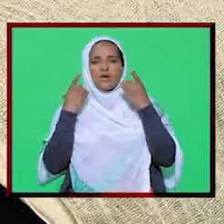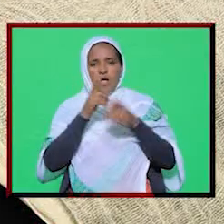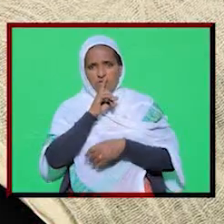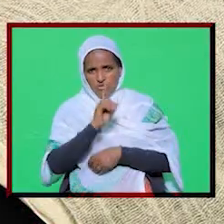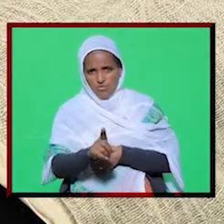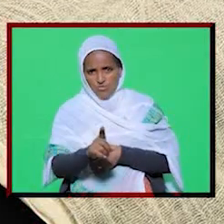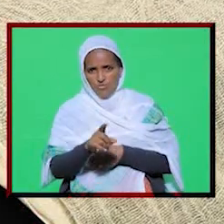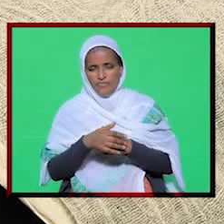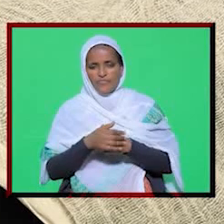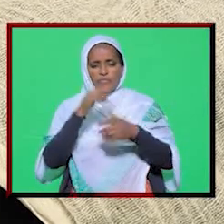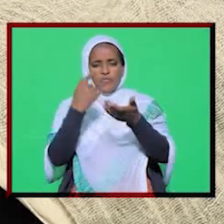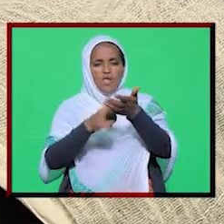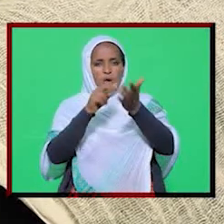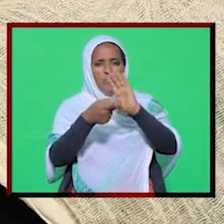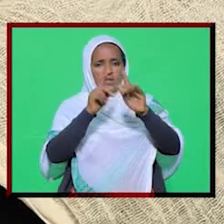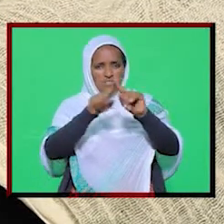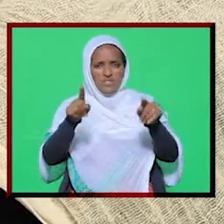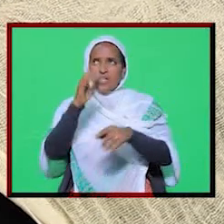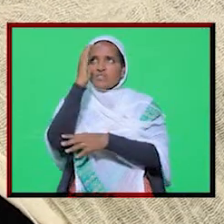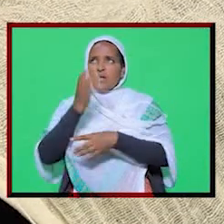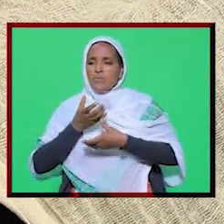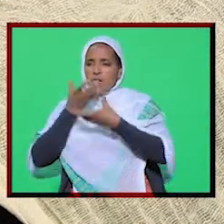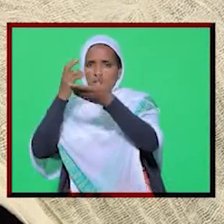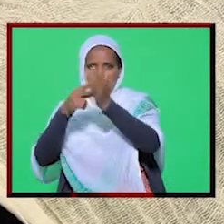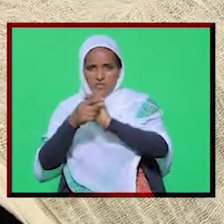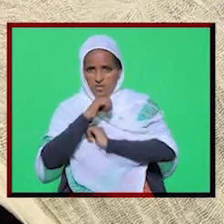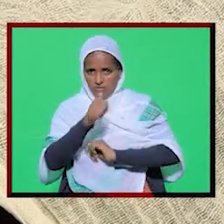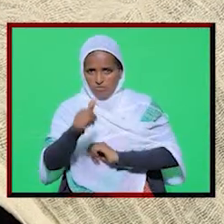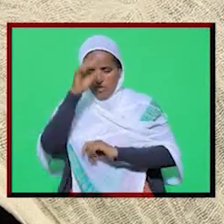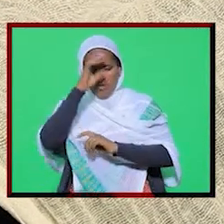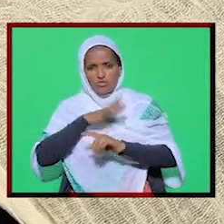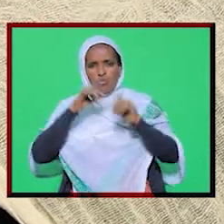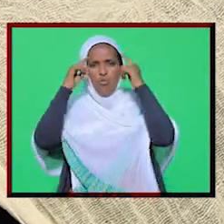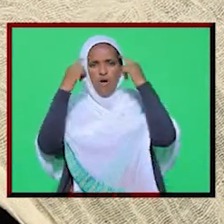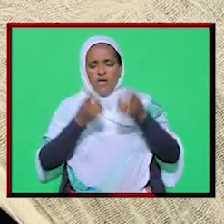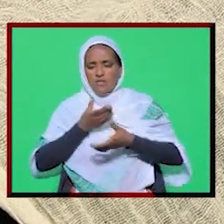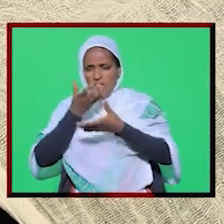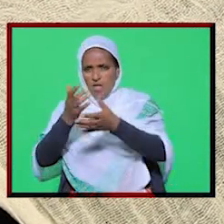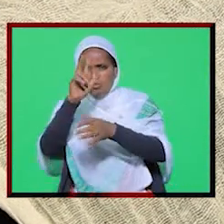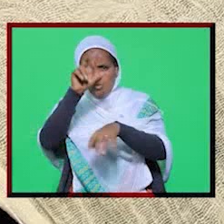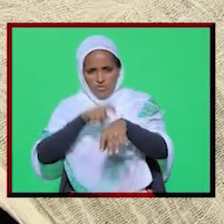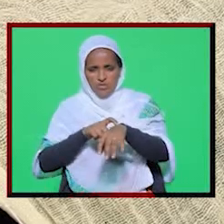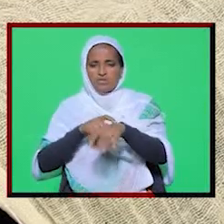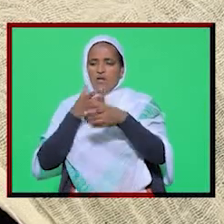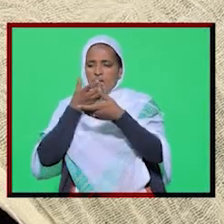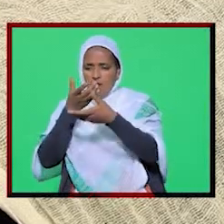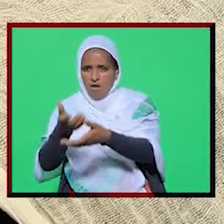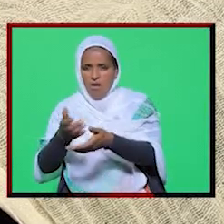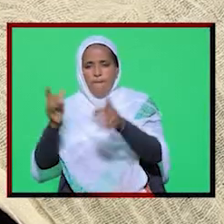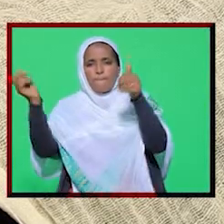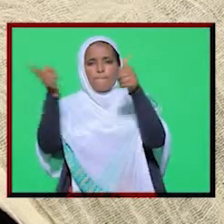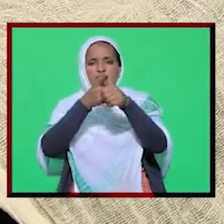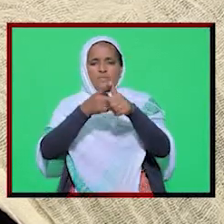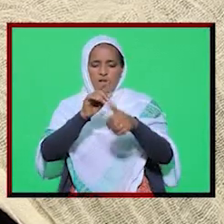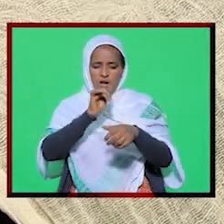ነው። ይህ ማለት ግን ለእግዚአብሔር አንናዘዝም ማለት አይደለም። ሰው ኃጢአቱን ሲናዘዝ ሶስት ጊዜ ይናዘዛል።